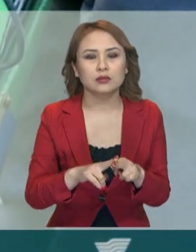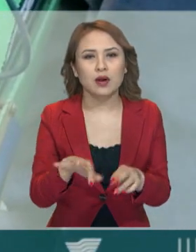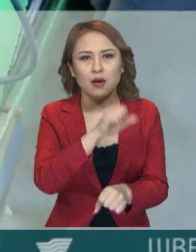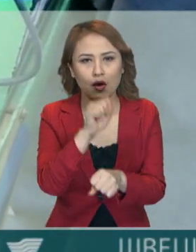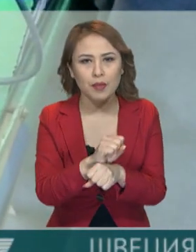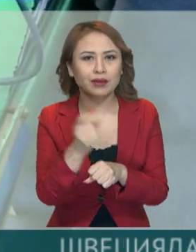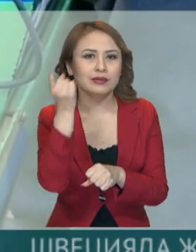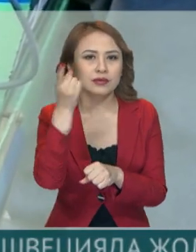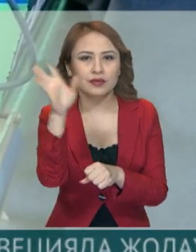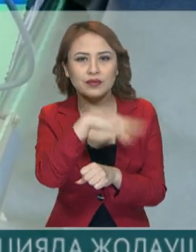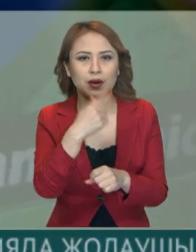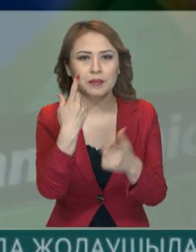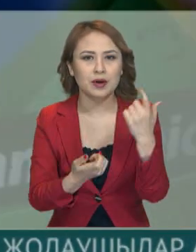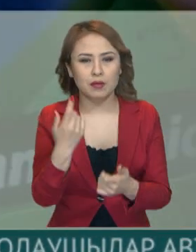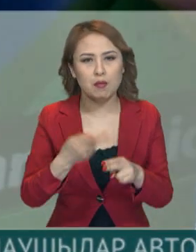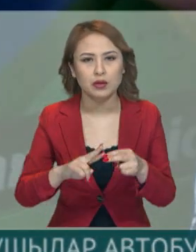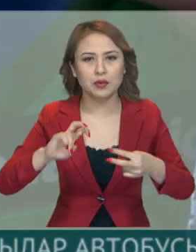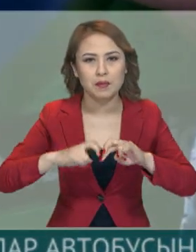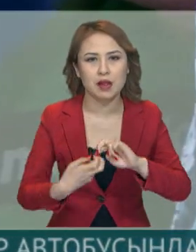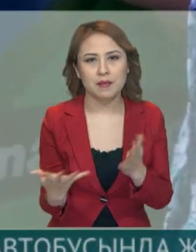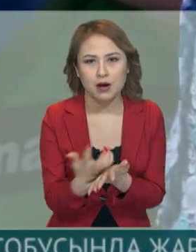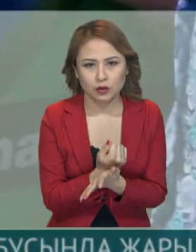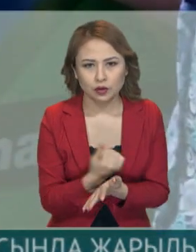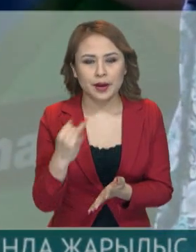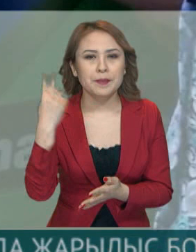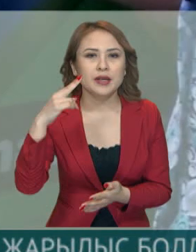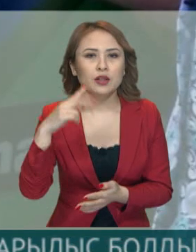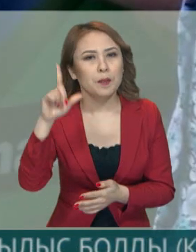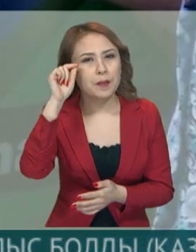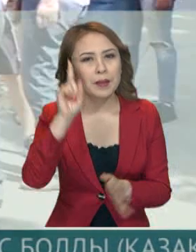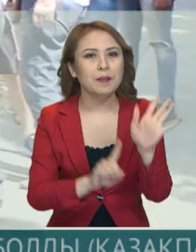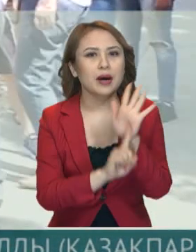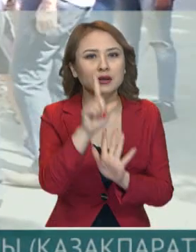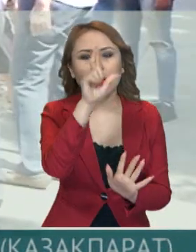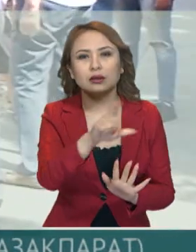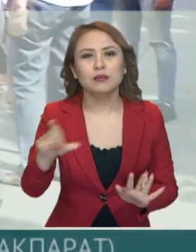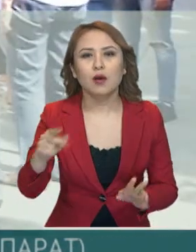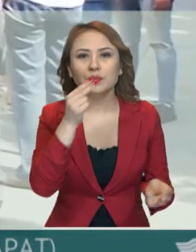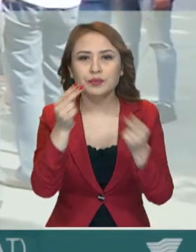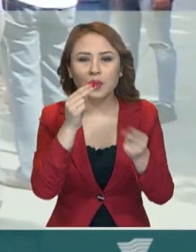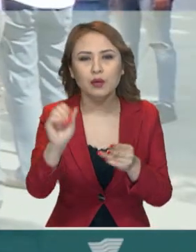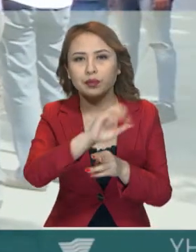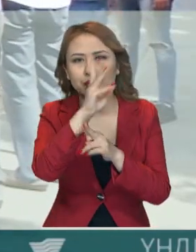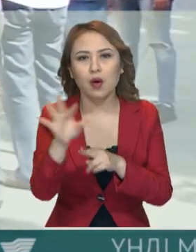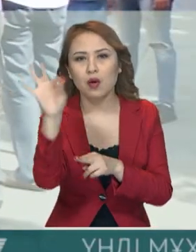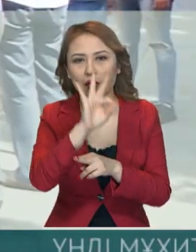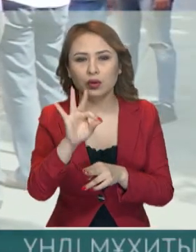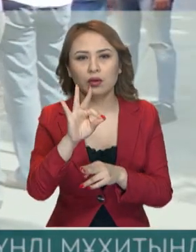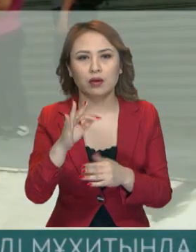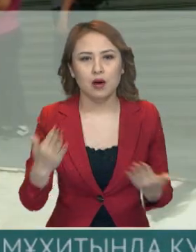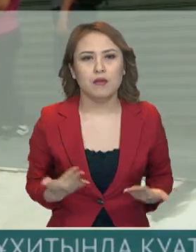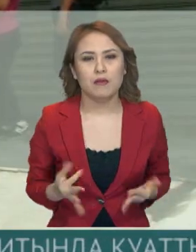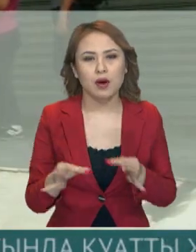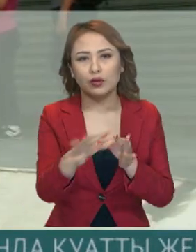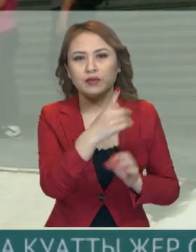тоқтап, ұялы байланыста кідірістер пайда болған. Осыған байланысты ел президенті дүйсенбіден бастап азаматтарды азық-түлікпен қамтамасыз етіп, ел